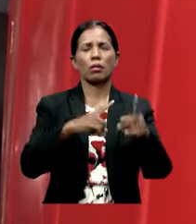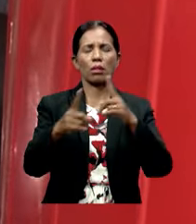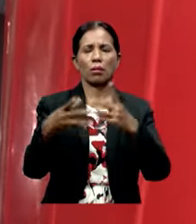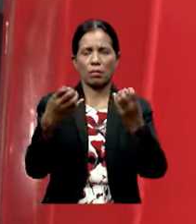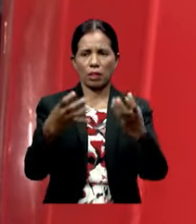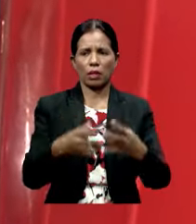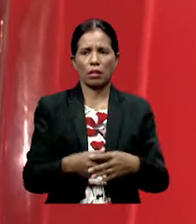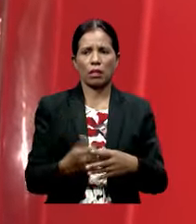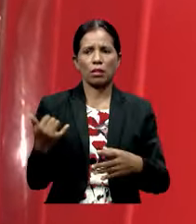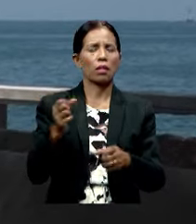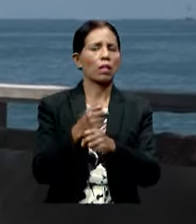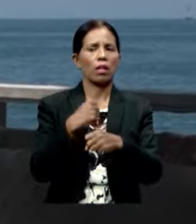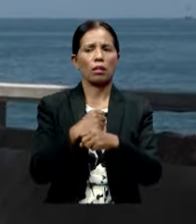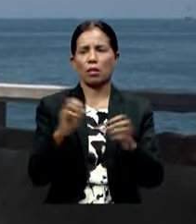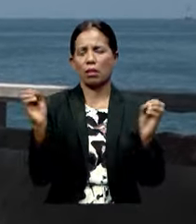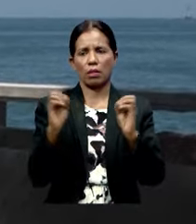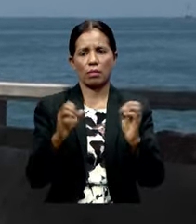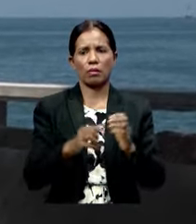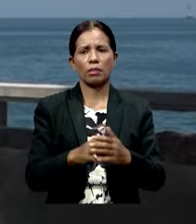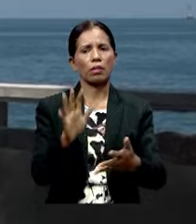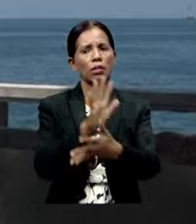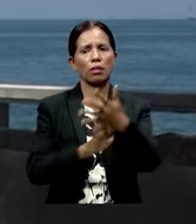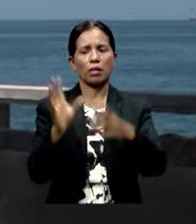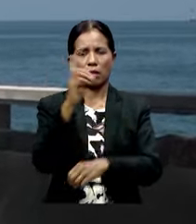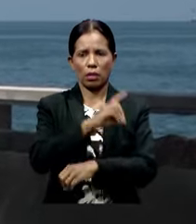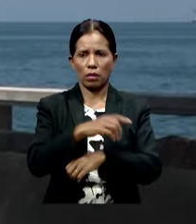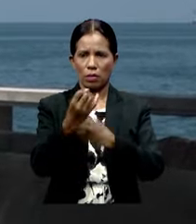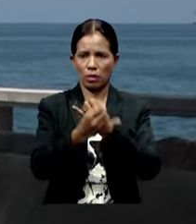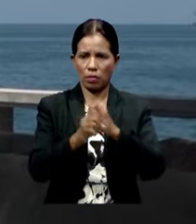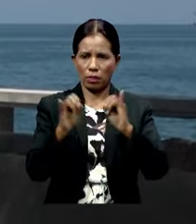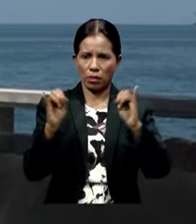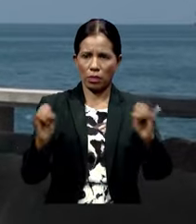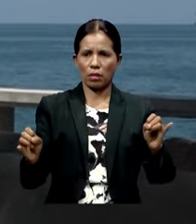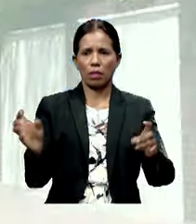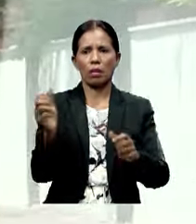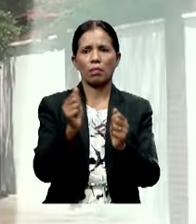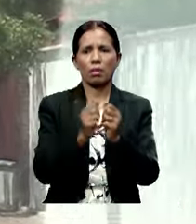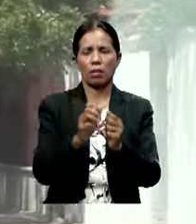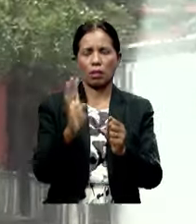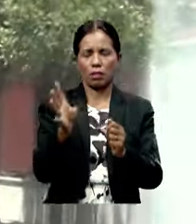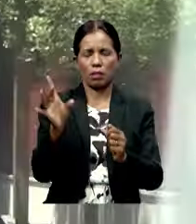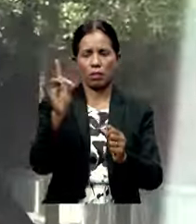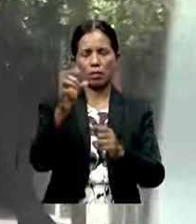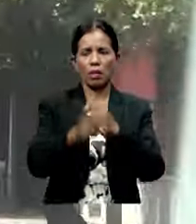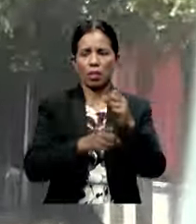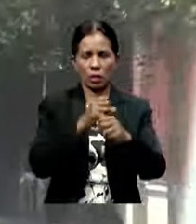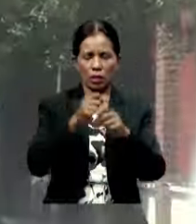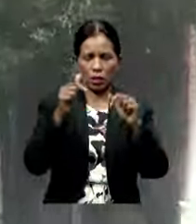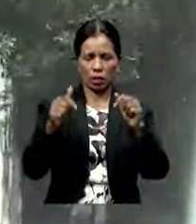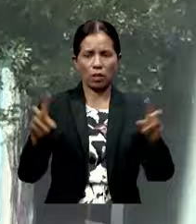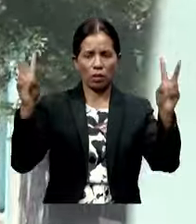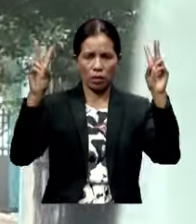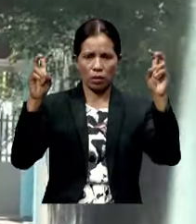atau sira halunya lain heida. Komemorasyon lorong proklamasyon independensia badala hatnulu resinwalu iha tina ne ho